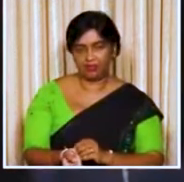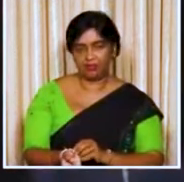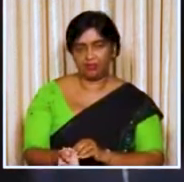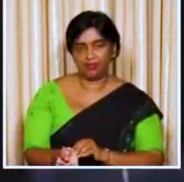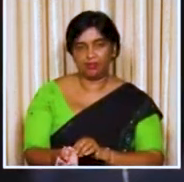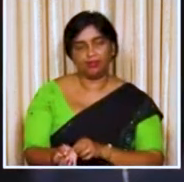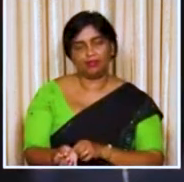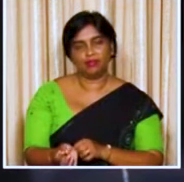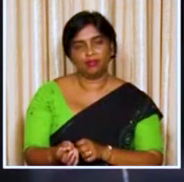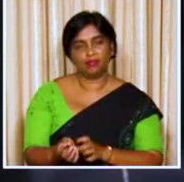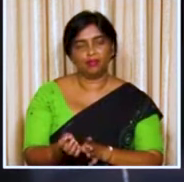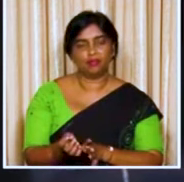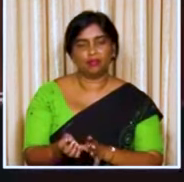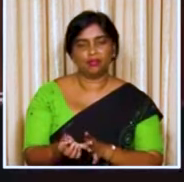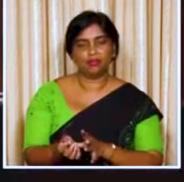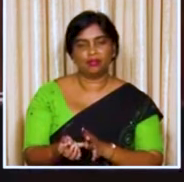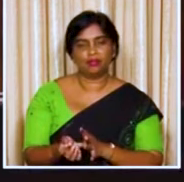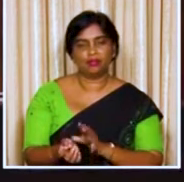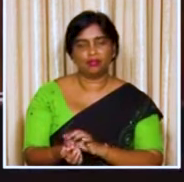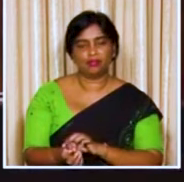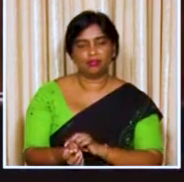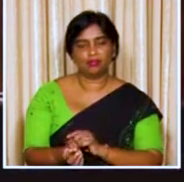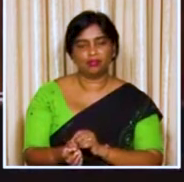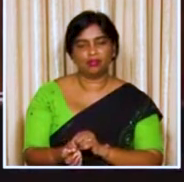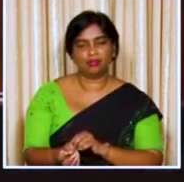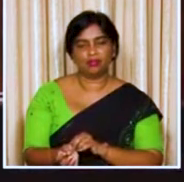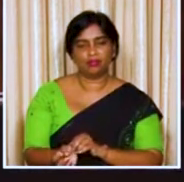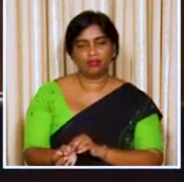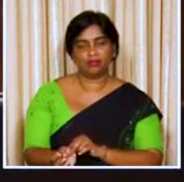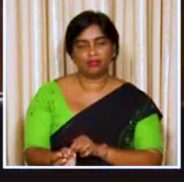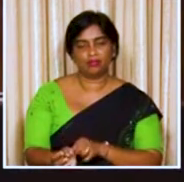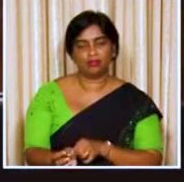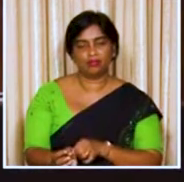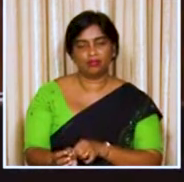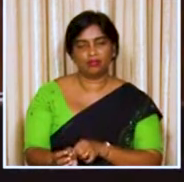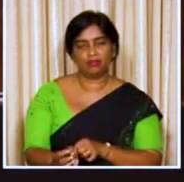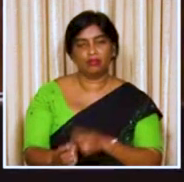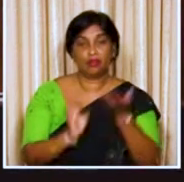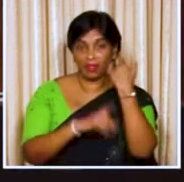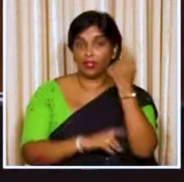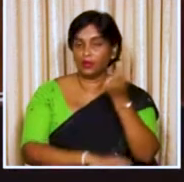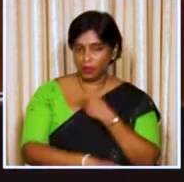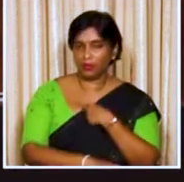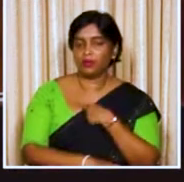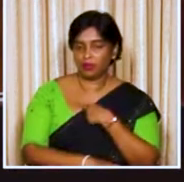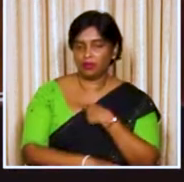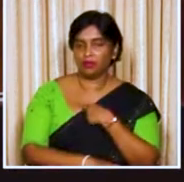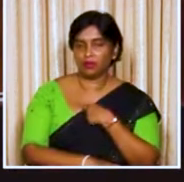ඔබතුමාට ජනාධිපතිතුමා වෙනුවෙන් පිළිතුරු දෙන්න උත්තරේ කලින් කිව්වක මම කිව්වම ඒක ඔබතුමාට හොඳ නැහැ ඒක ඔබතුමා කලින් දවසේ ඒක මට